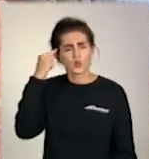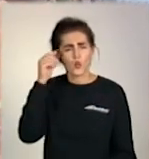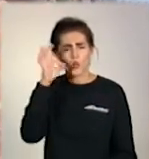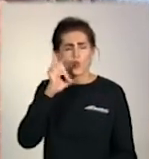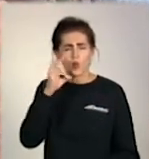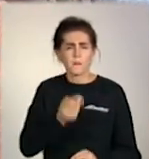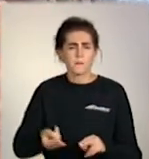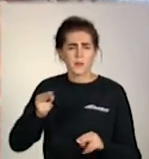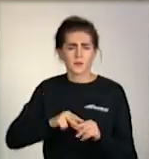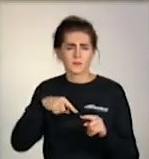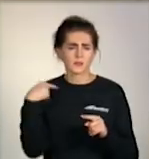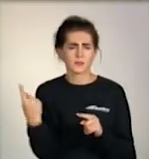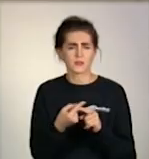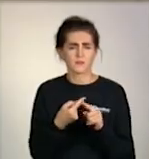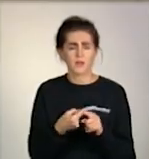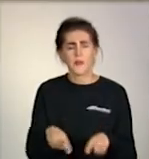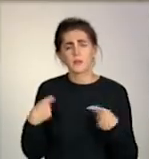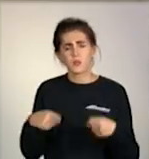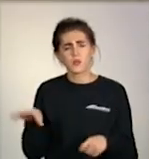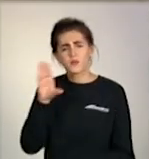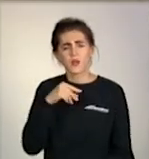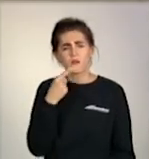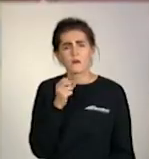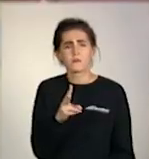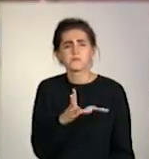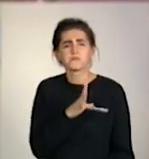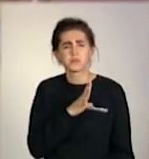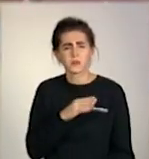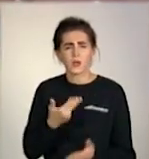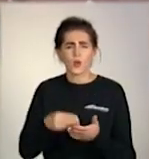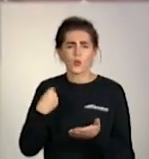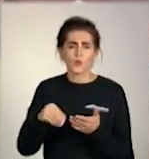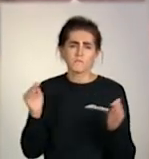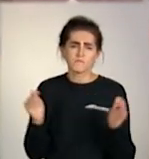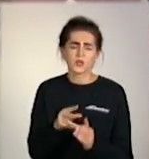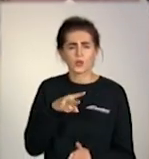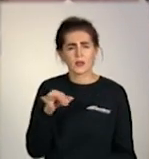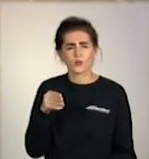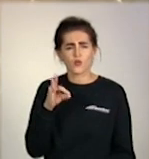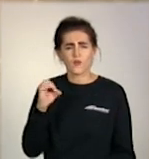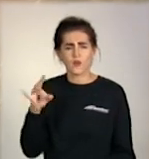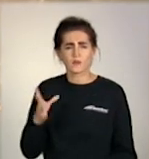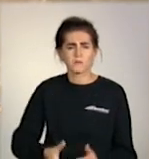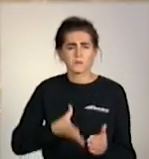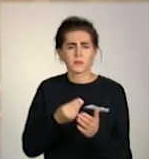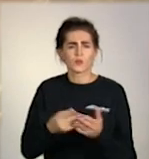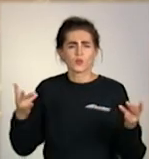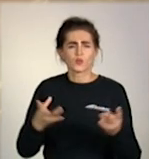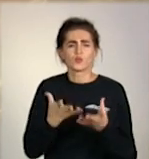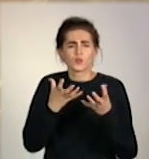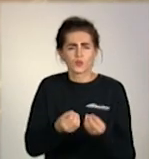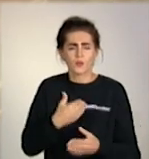об окружающей среде. А продавці побоюються, чи не стануть у них менше купляти товар через те, що платити доведеться ще й